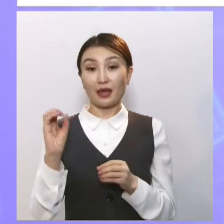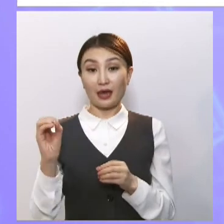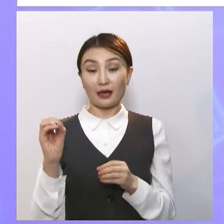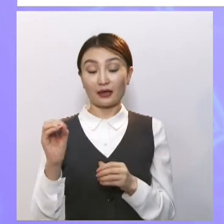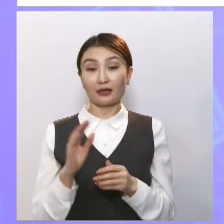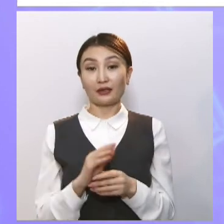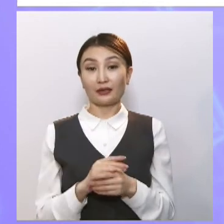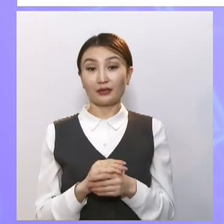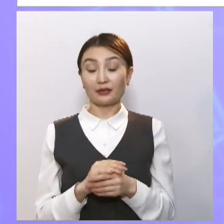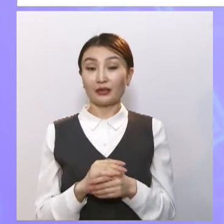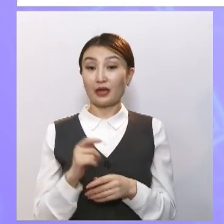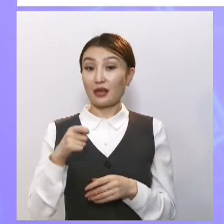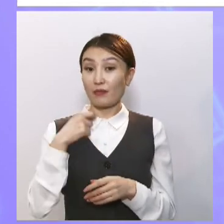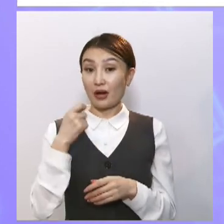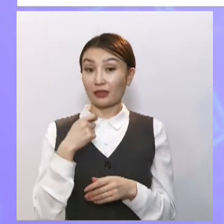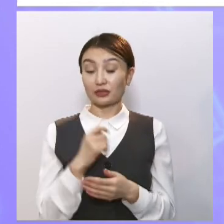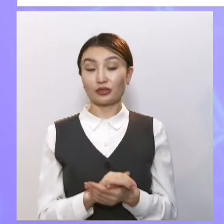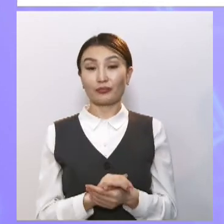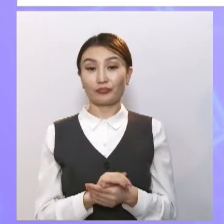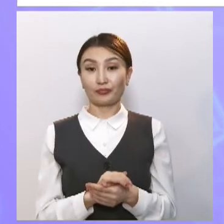12-де тамақ ішем.